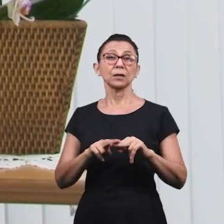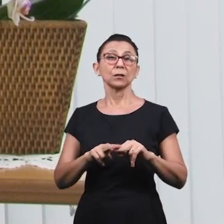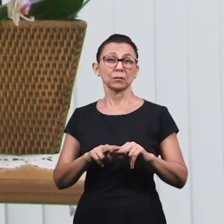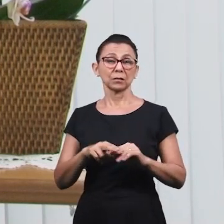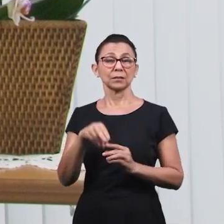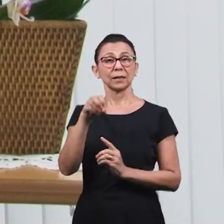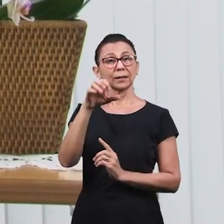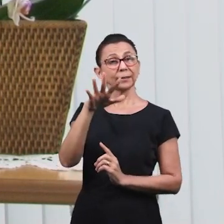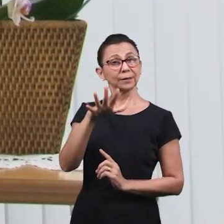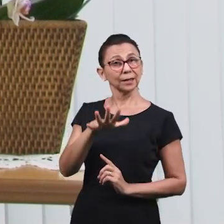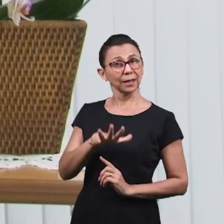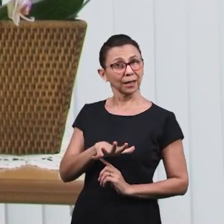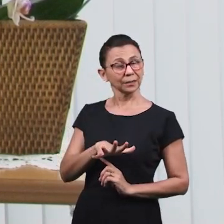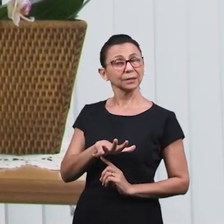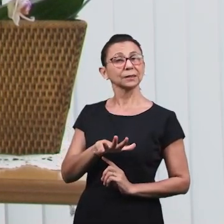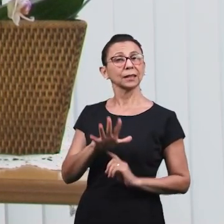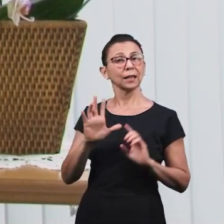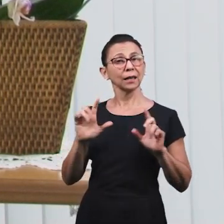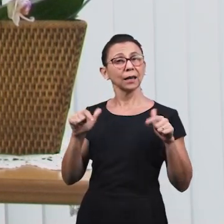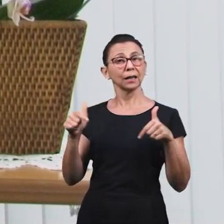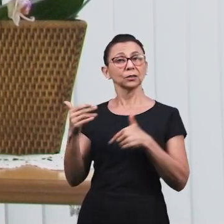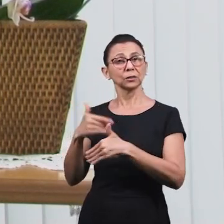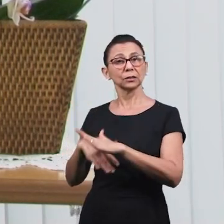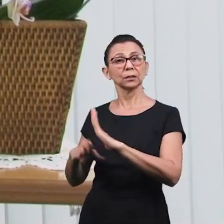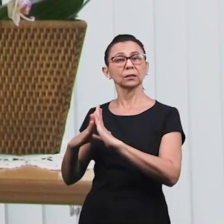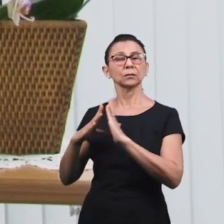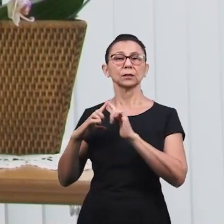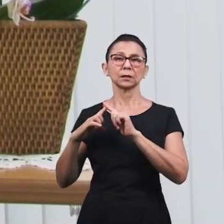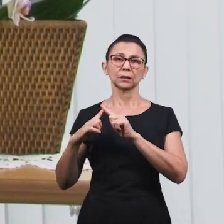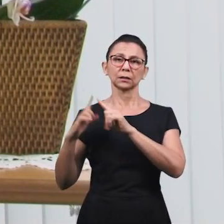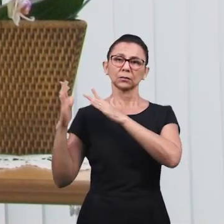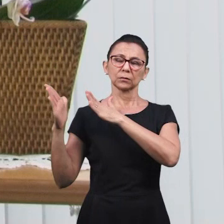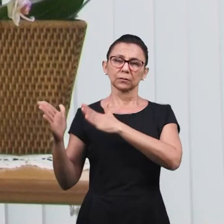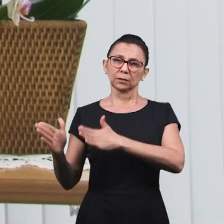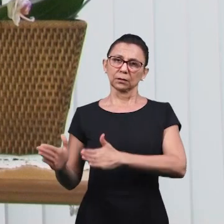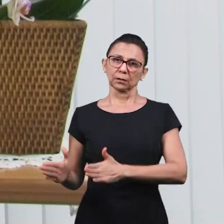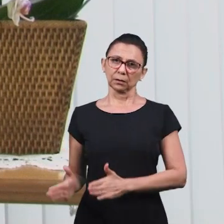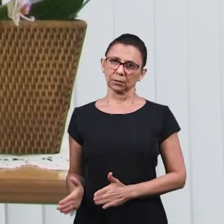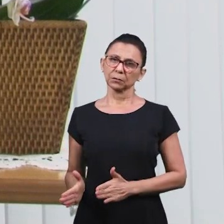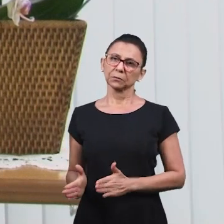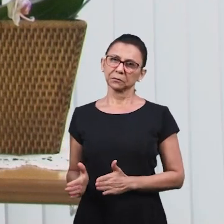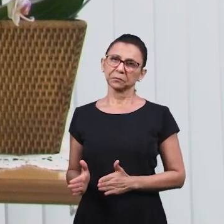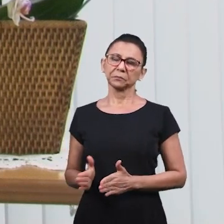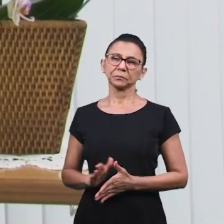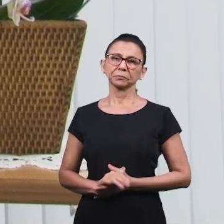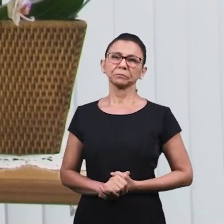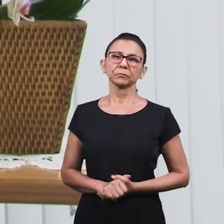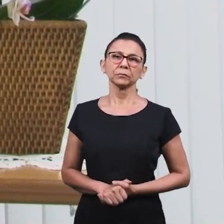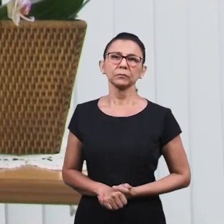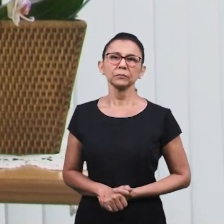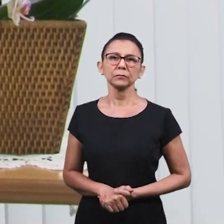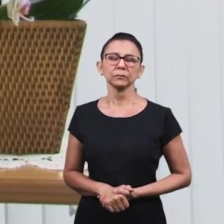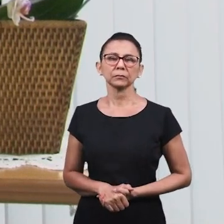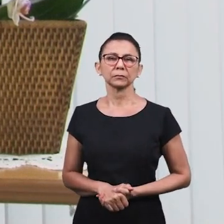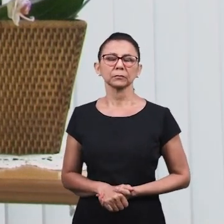données, car sa présence, sa grâce se manifeste parmi l'Église